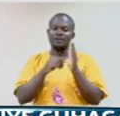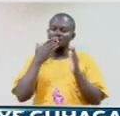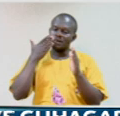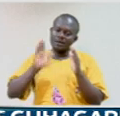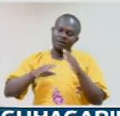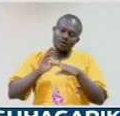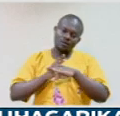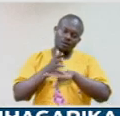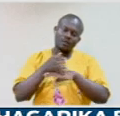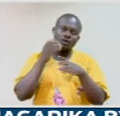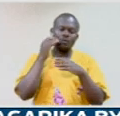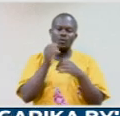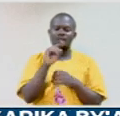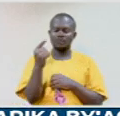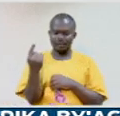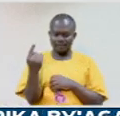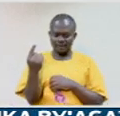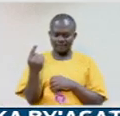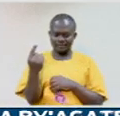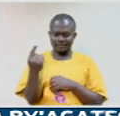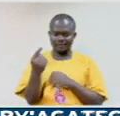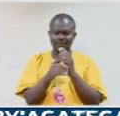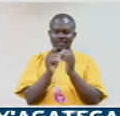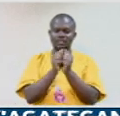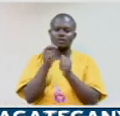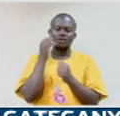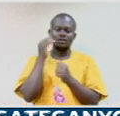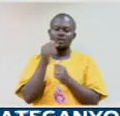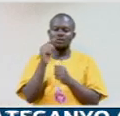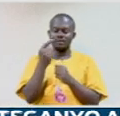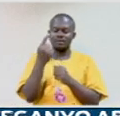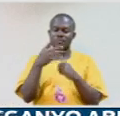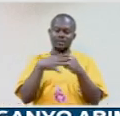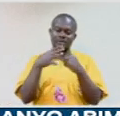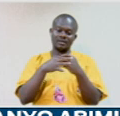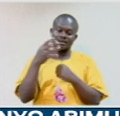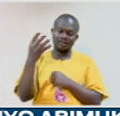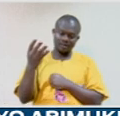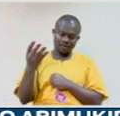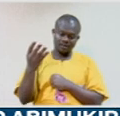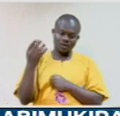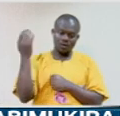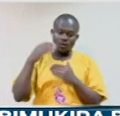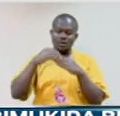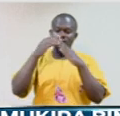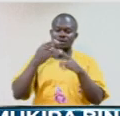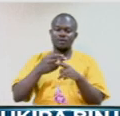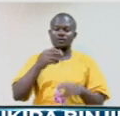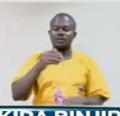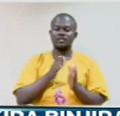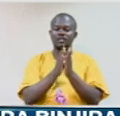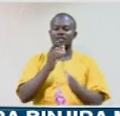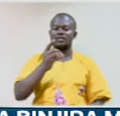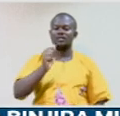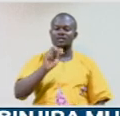ku buryo nko mu kwezi kwa mbere itariki 11 z'ukwa mbere 1994 waziyoboraga witwa General